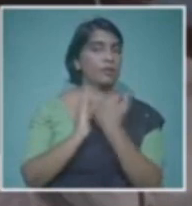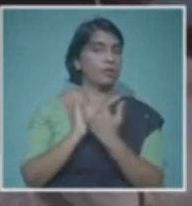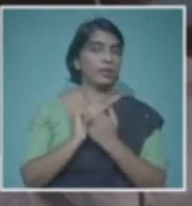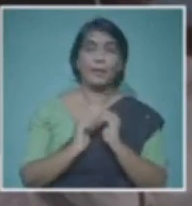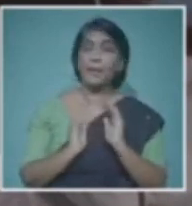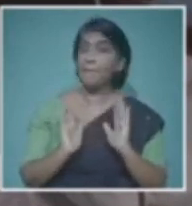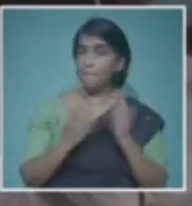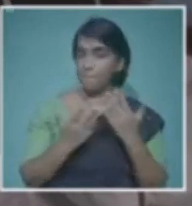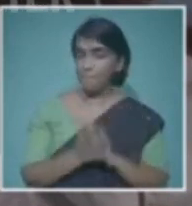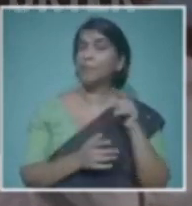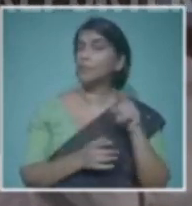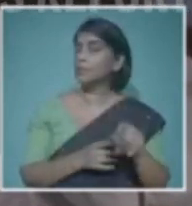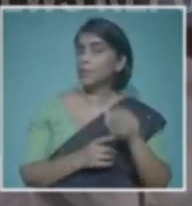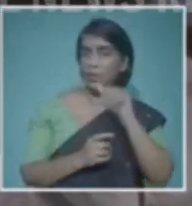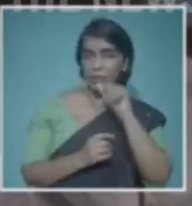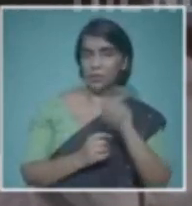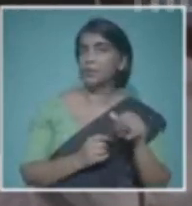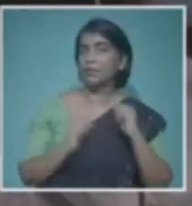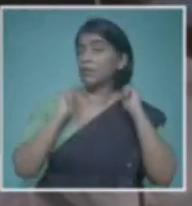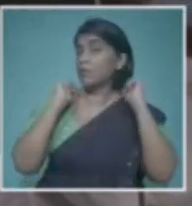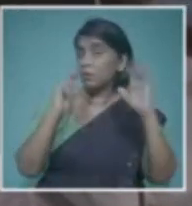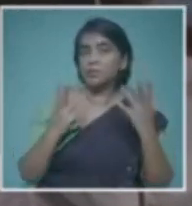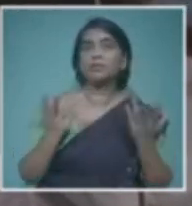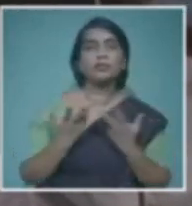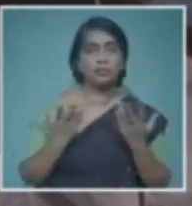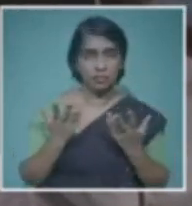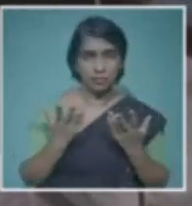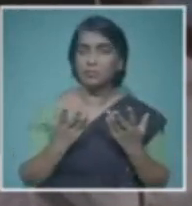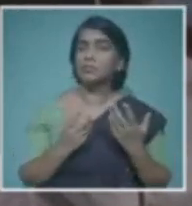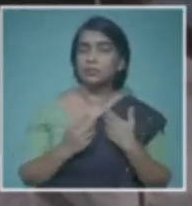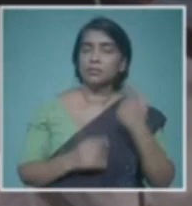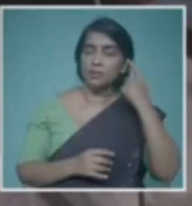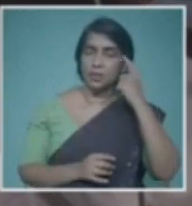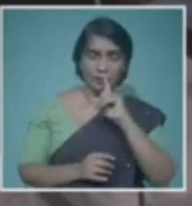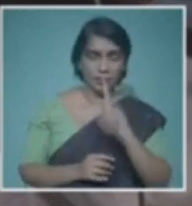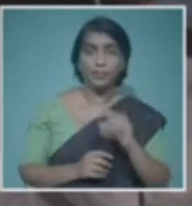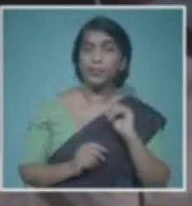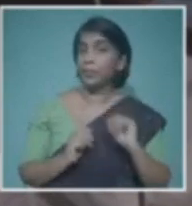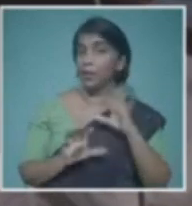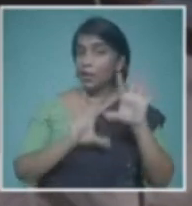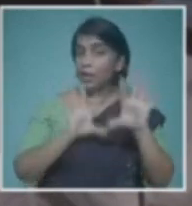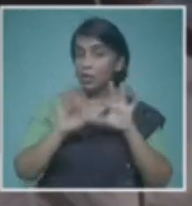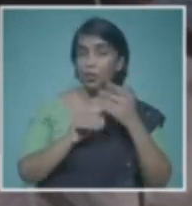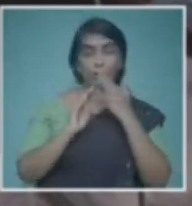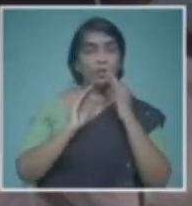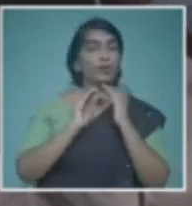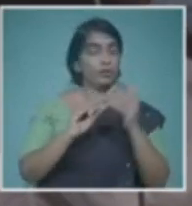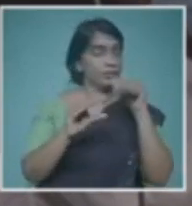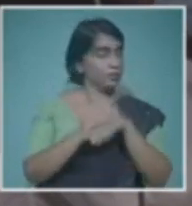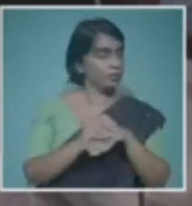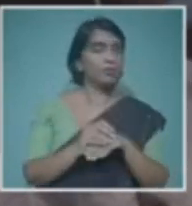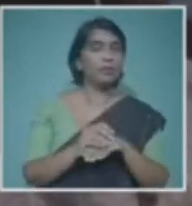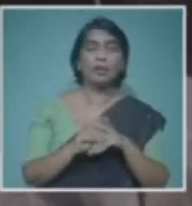වැඩසටහන ක්‍රියාත්මක වෙන්නේ. ඒක කිසිසේත්ම ප්‍රමාණවත් නැති බව අපි මතක් කරන්න ඕනේ. මොකද ඒ තෝරාගත්ත පාසල්